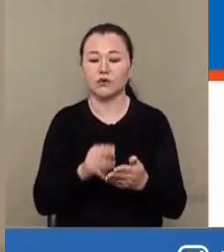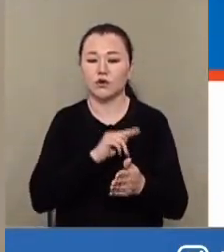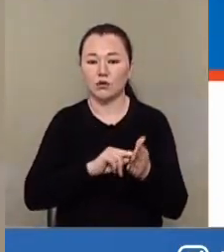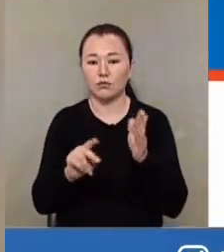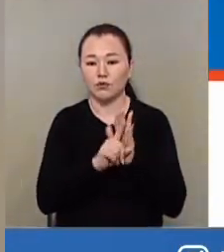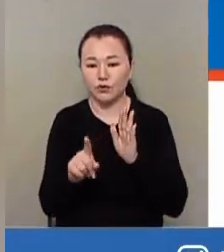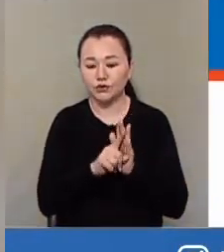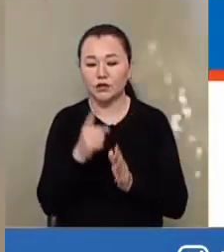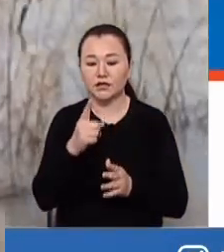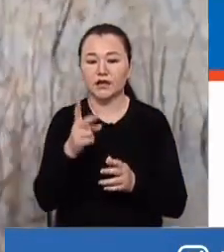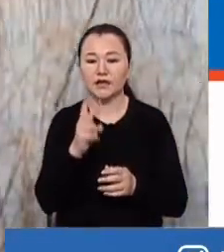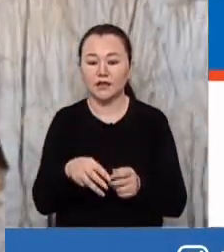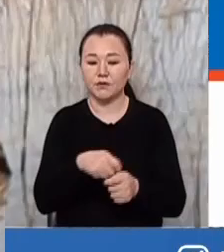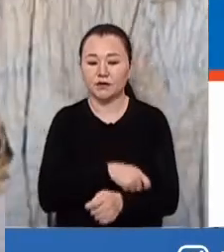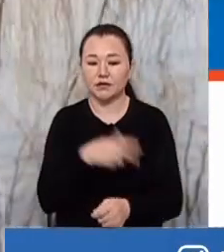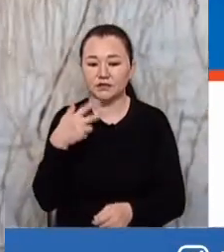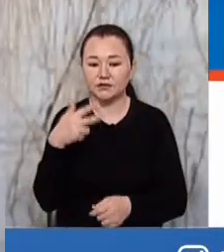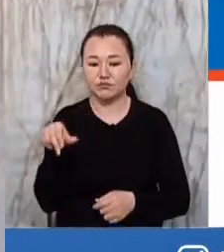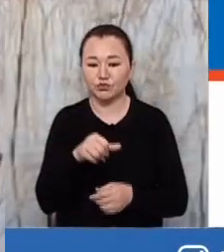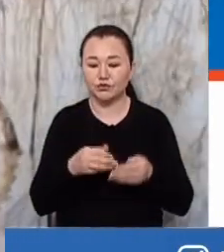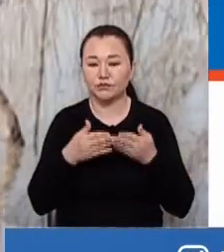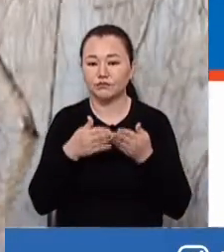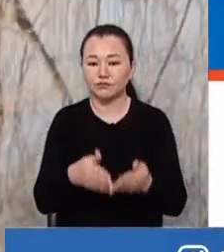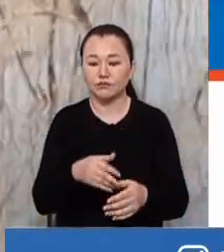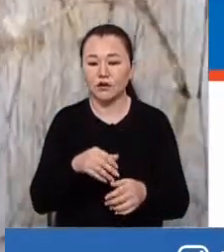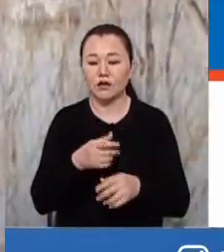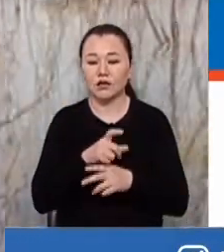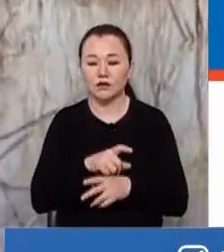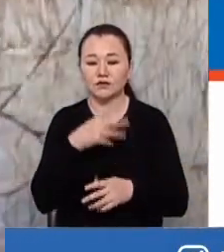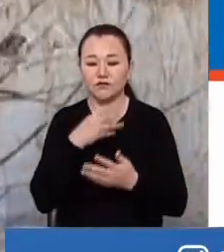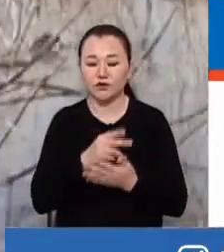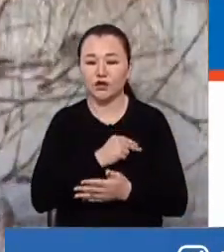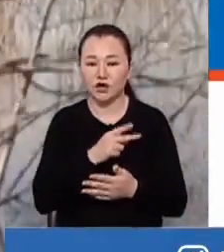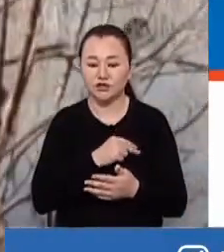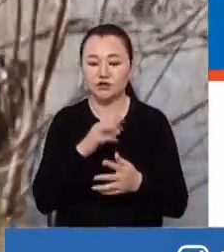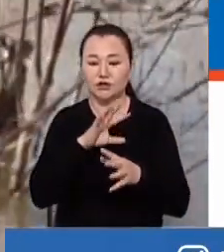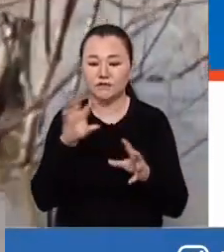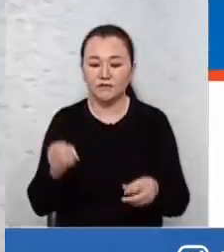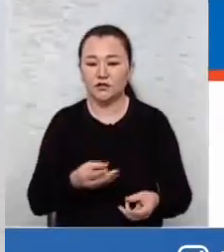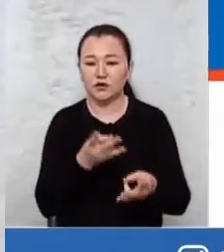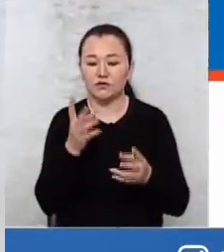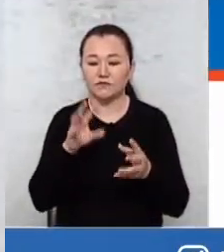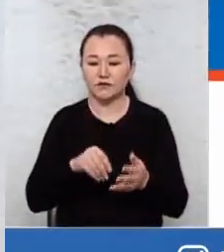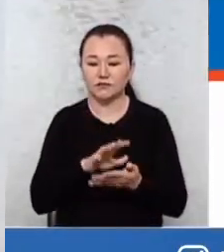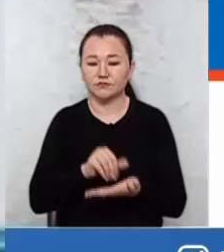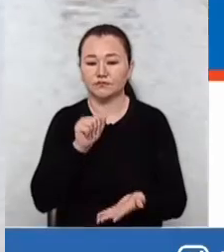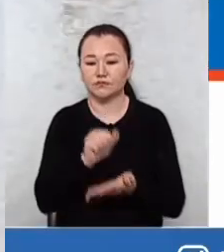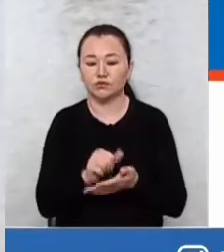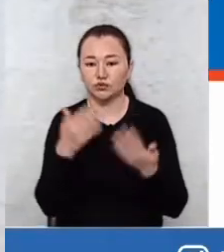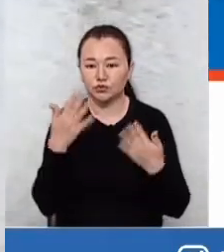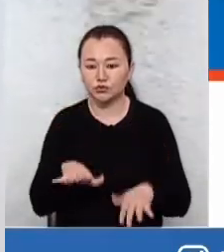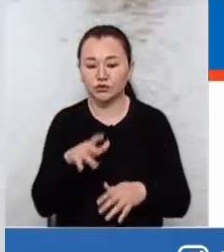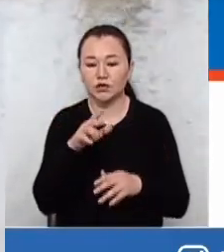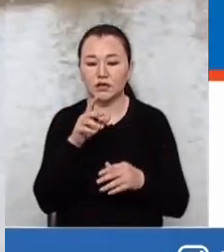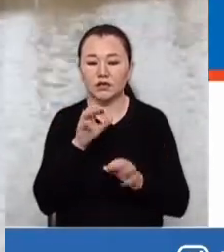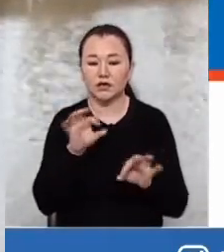Бір шақырымға жуық жолды жарты сағат жүзіп өтемін дейді. Айтуынша өзінің де саяжайын су басып, дүние мүлкі толық жарамсыз болып қалған. Су